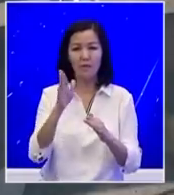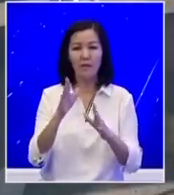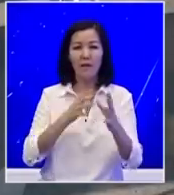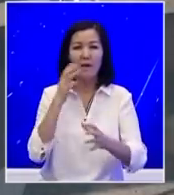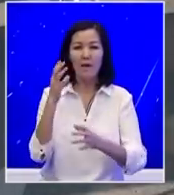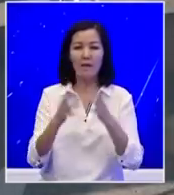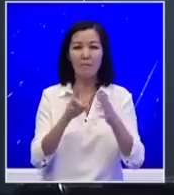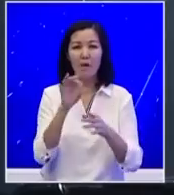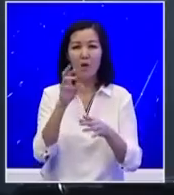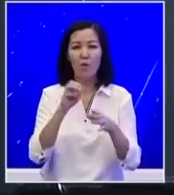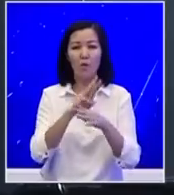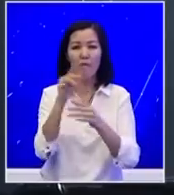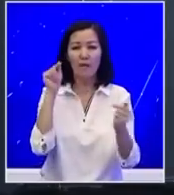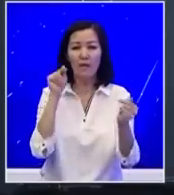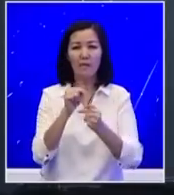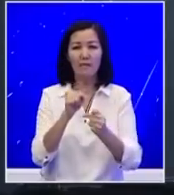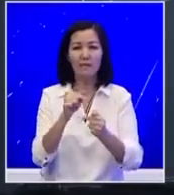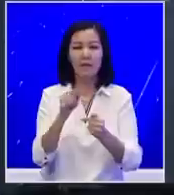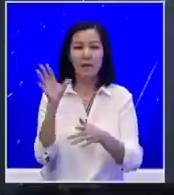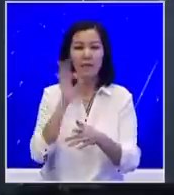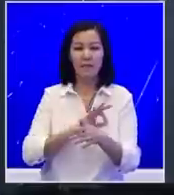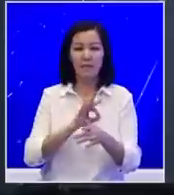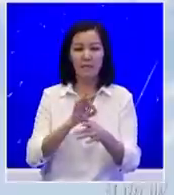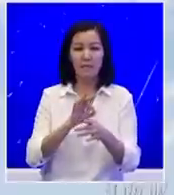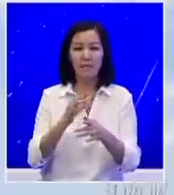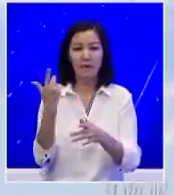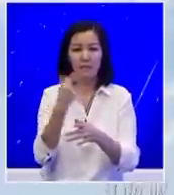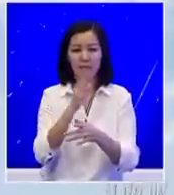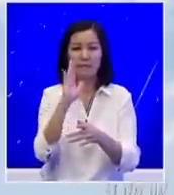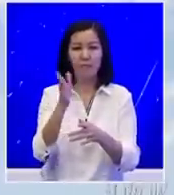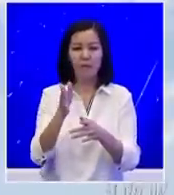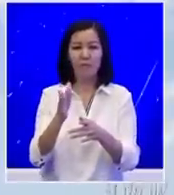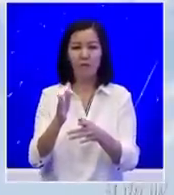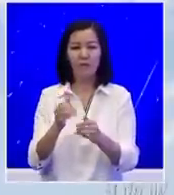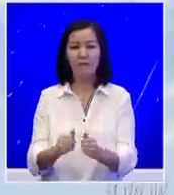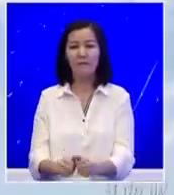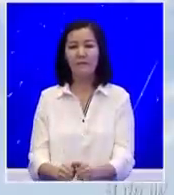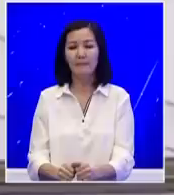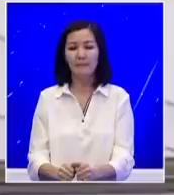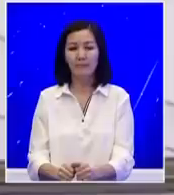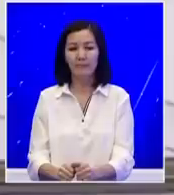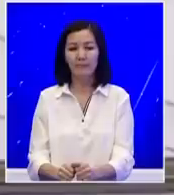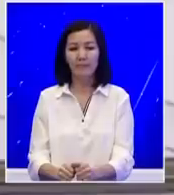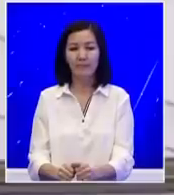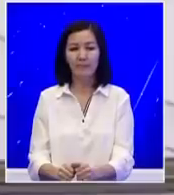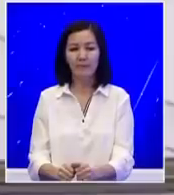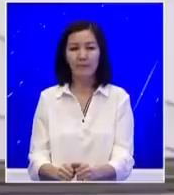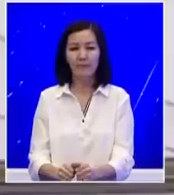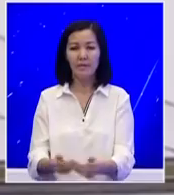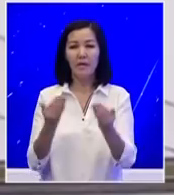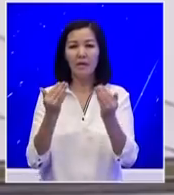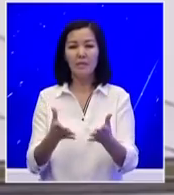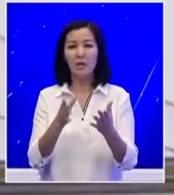әлемде COVID-19-ға қарсы тиімді препараттар пайда болады, дейді отандық бас санитар. Қазіргі